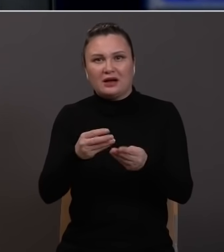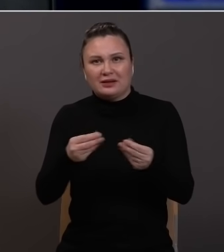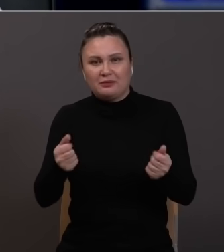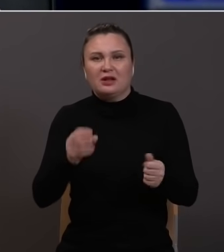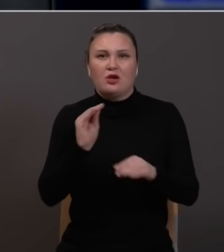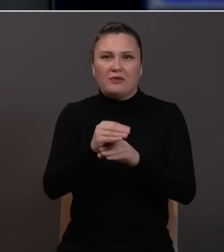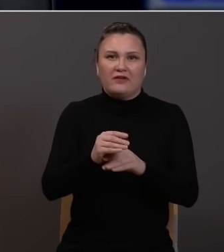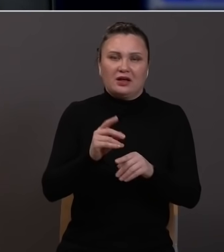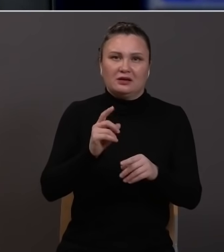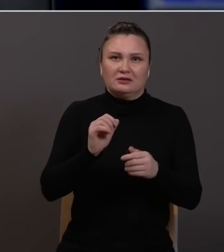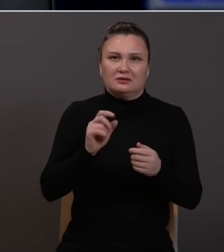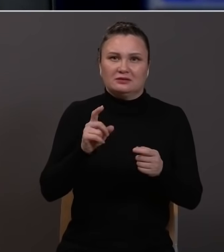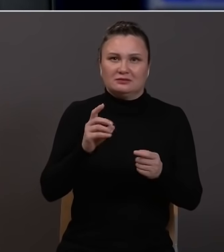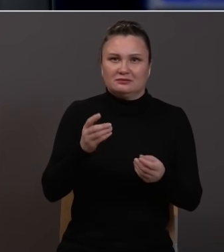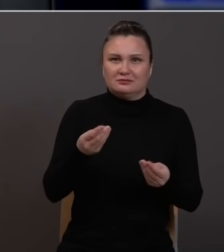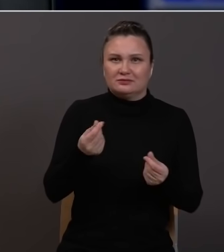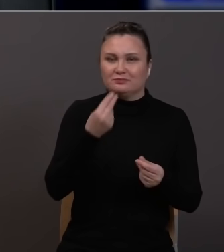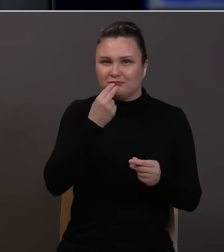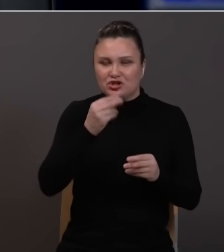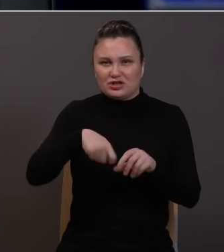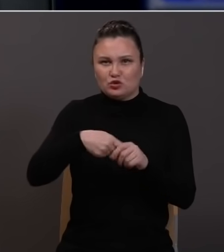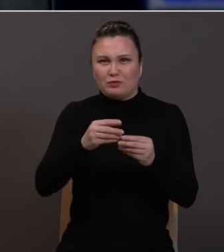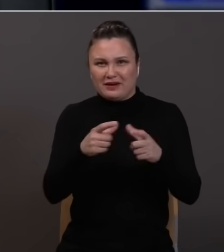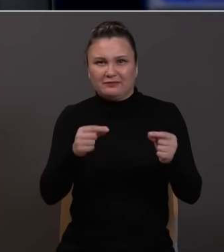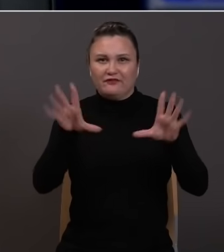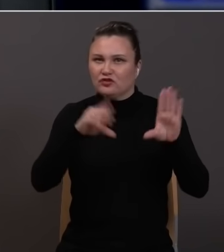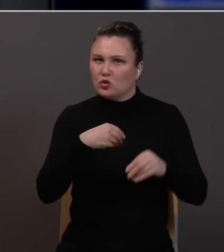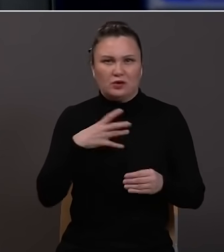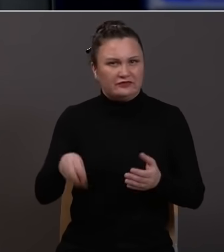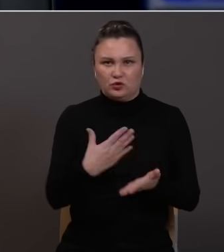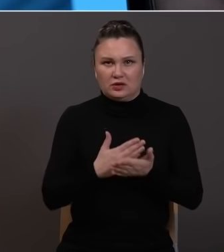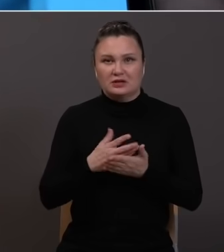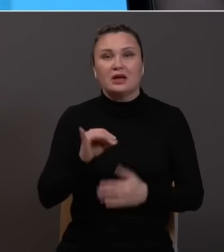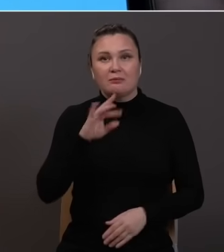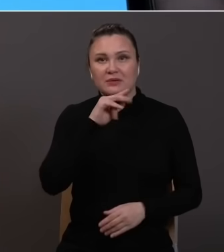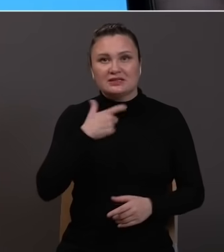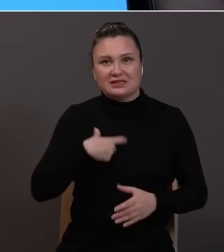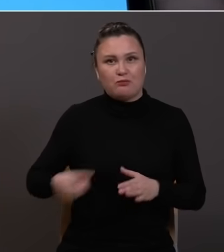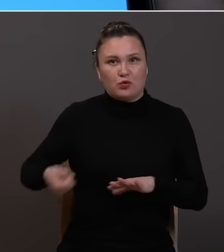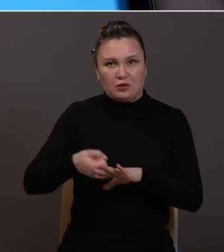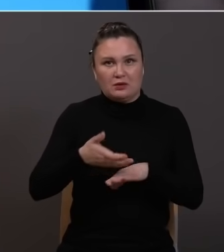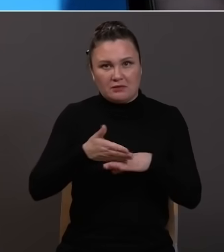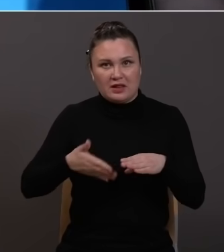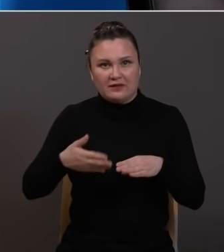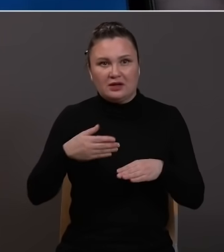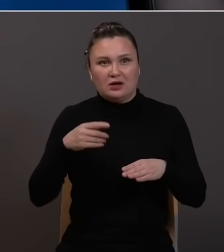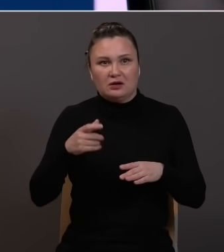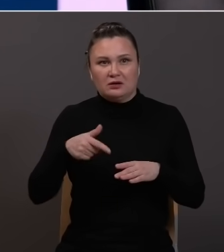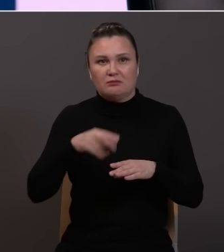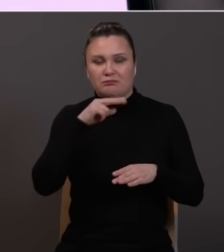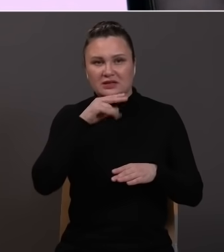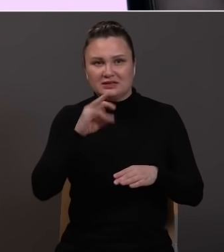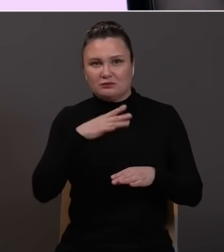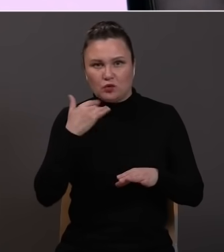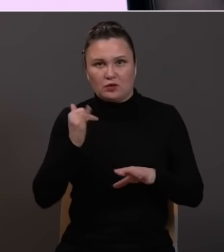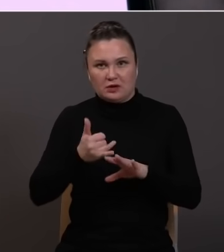туда минералы, там определенная сублимированная пища, все это у нас тоже. А и бензин вы, наверное, с собой берете, вот половина груза это бензин,